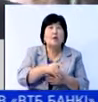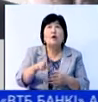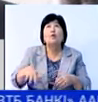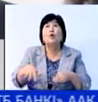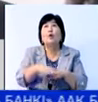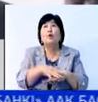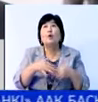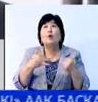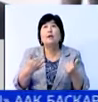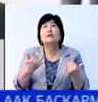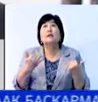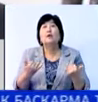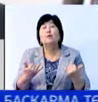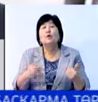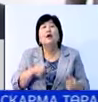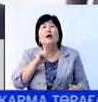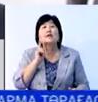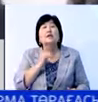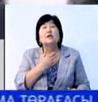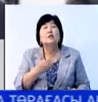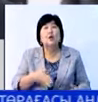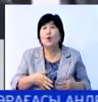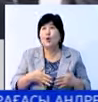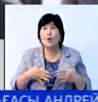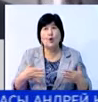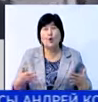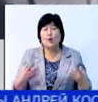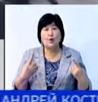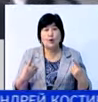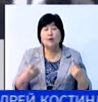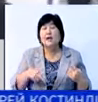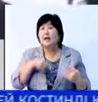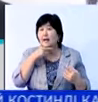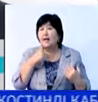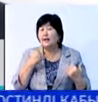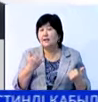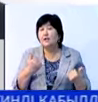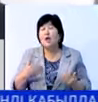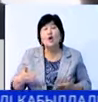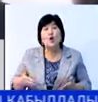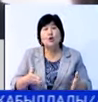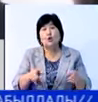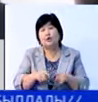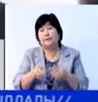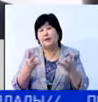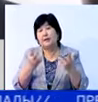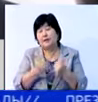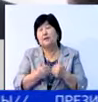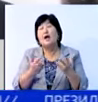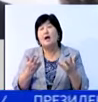дегендей, кейін бүгінгі жастарға дегендей үлкен бір ізет жол деп есептейміз.